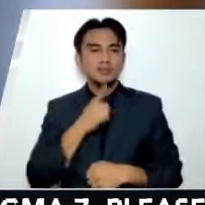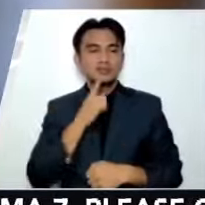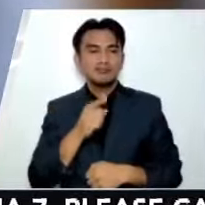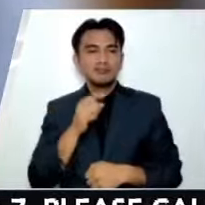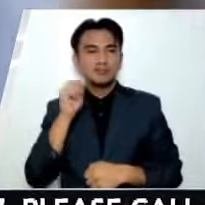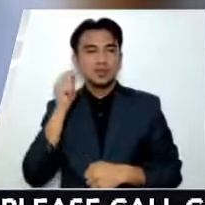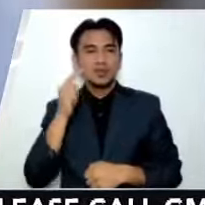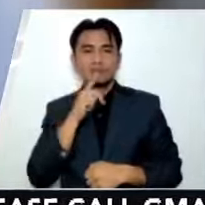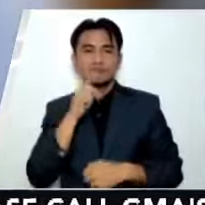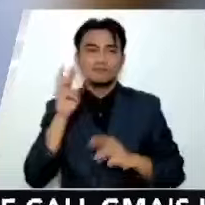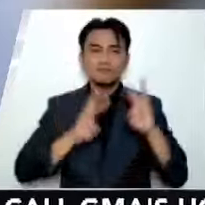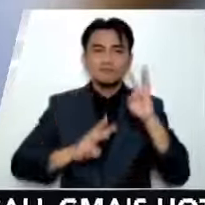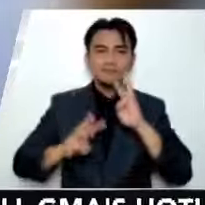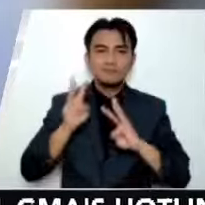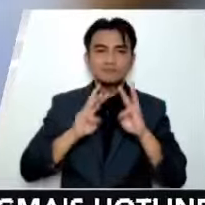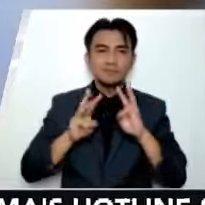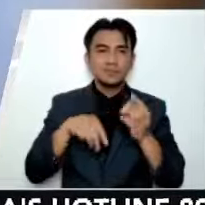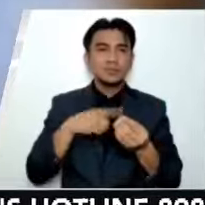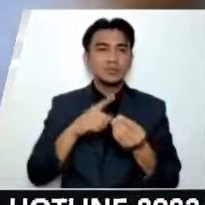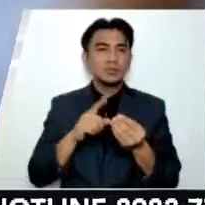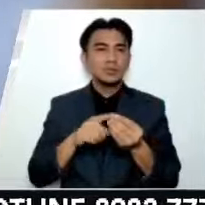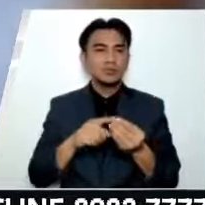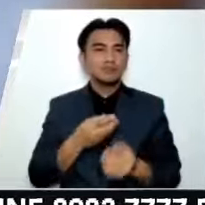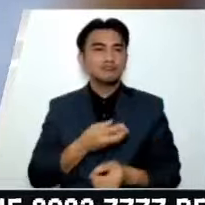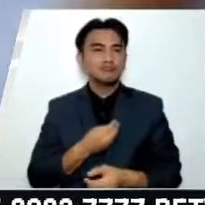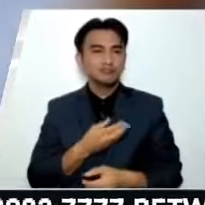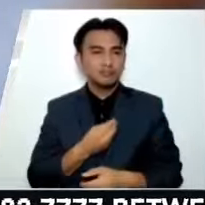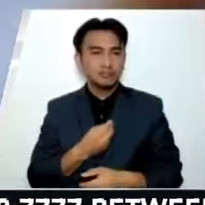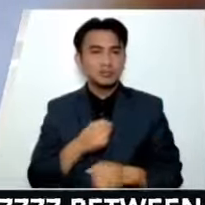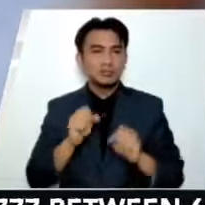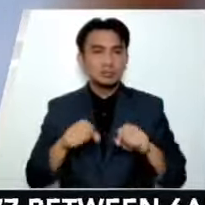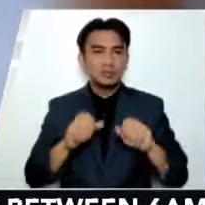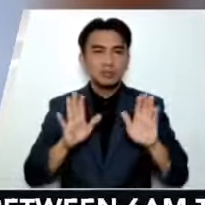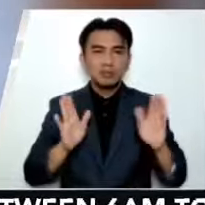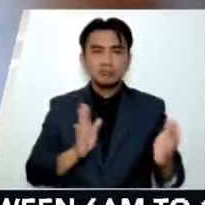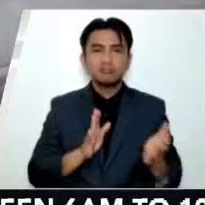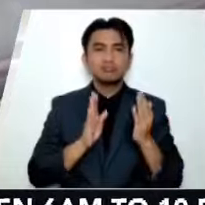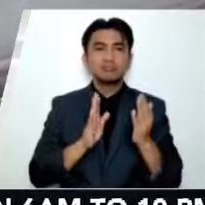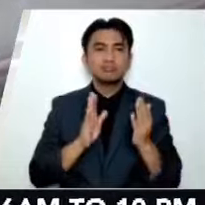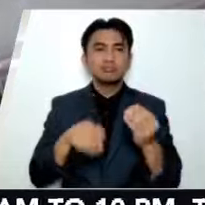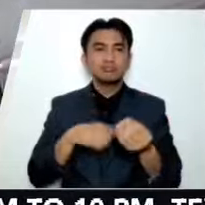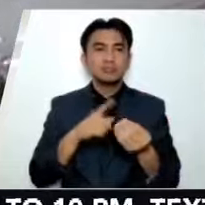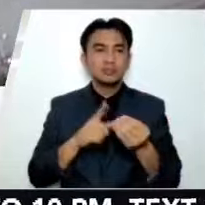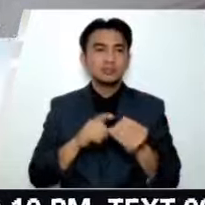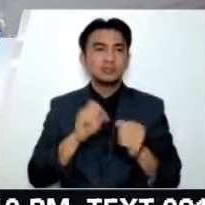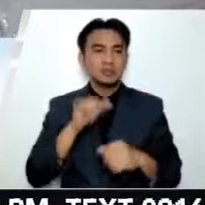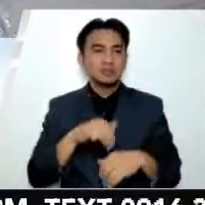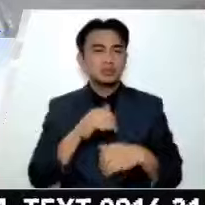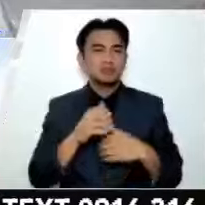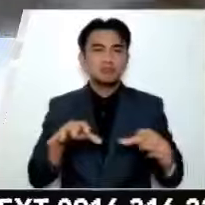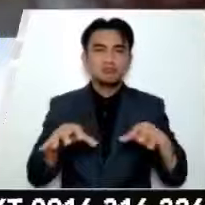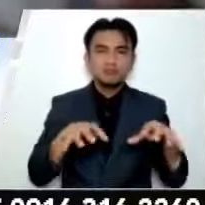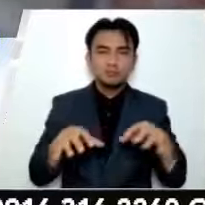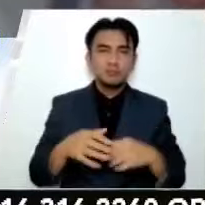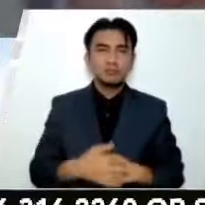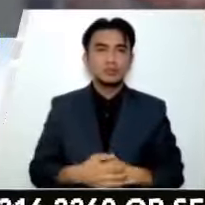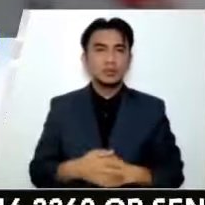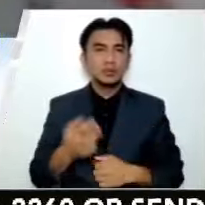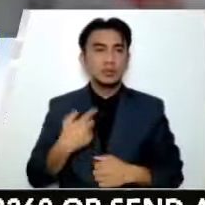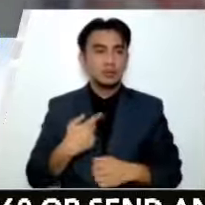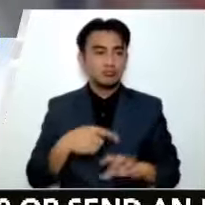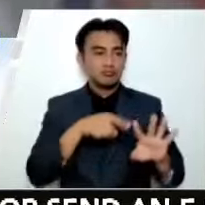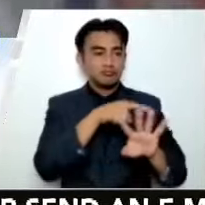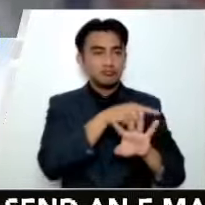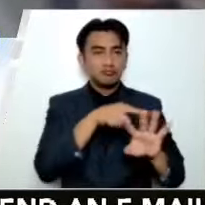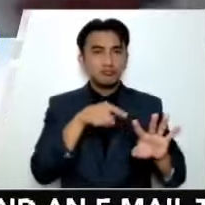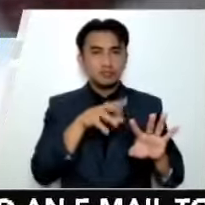of encounter that kind of action. He's a foreigner. Nakuhanan ang service firearms at sari-saring ID sa